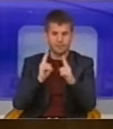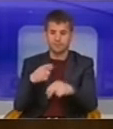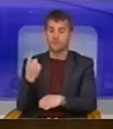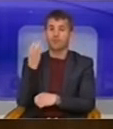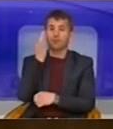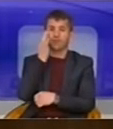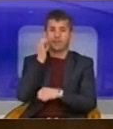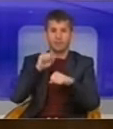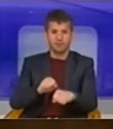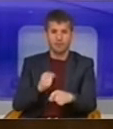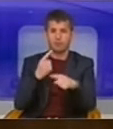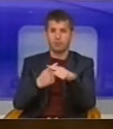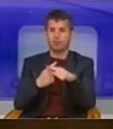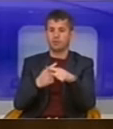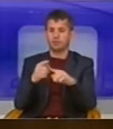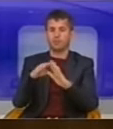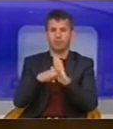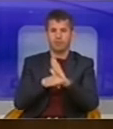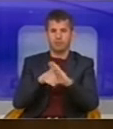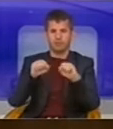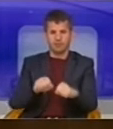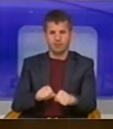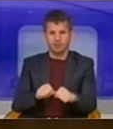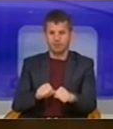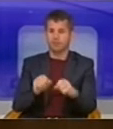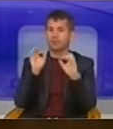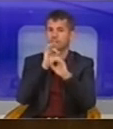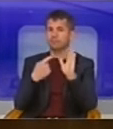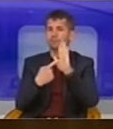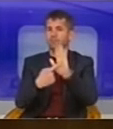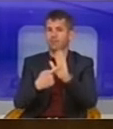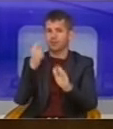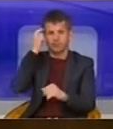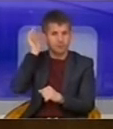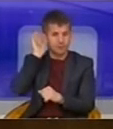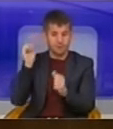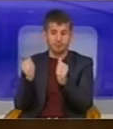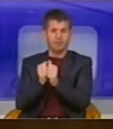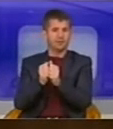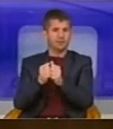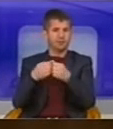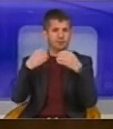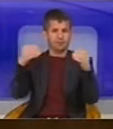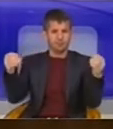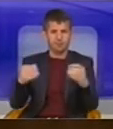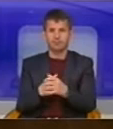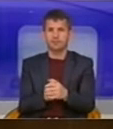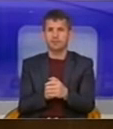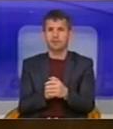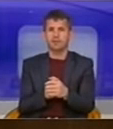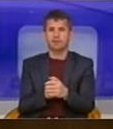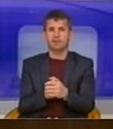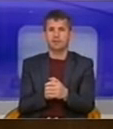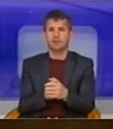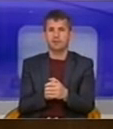qëndicin e qeverizën e kusisht programin qeveritar të cilën e ka prezentuar dhe kryeministri Kosovës bashkë me ministrat,